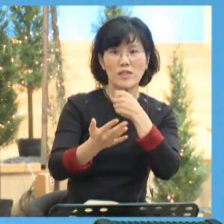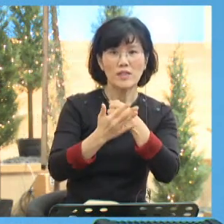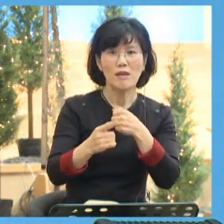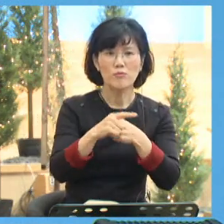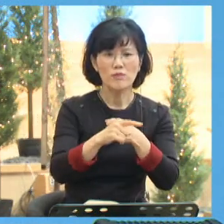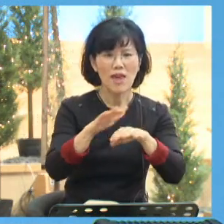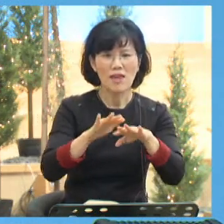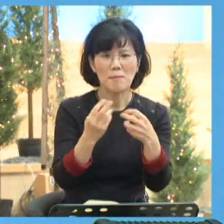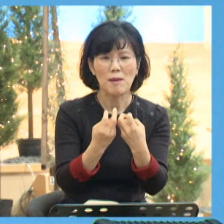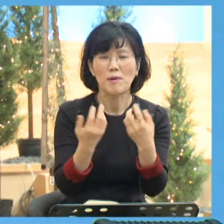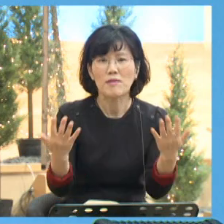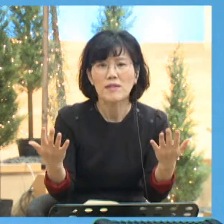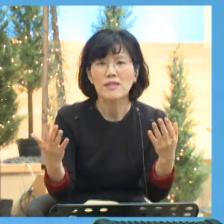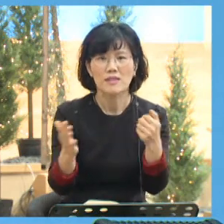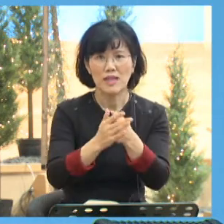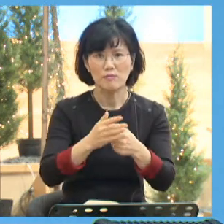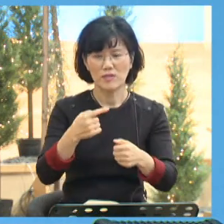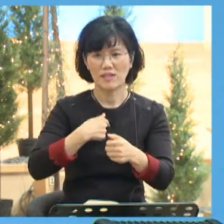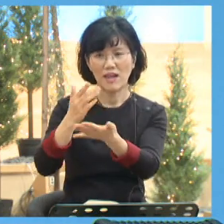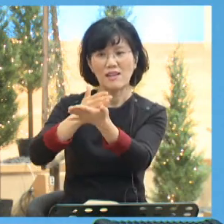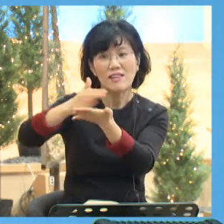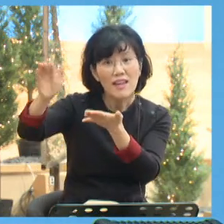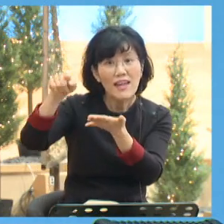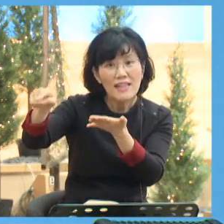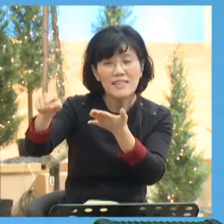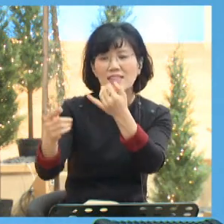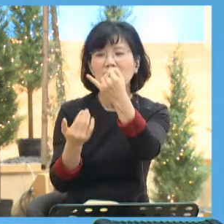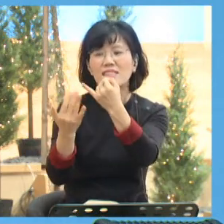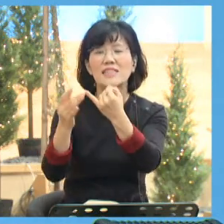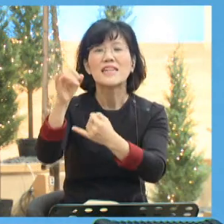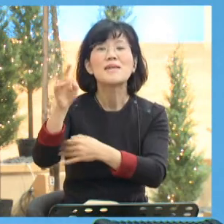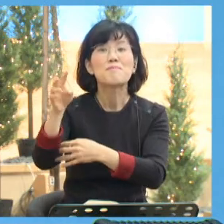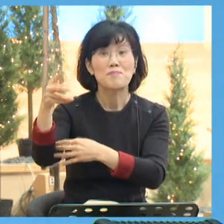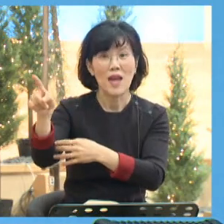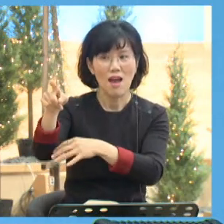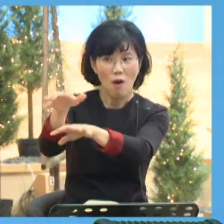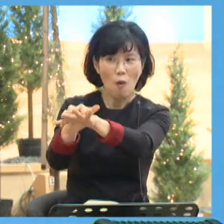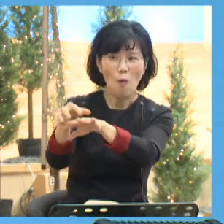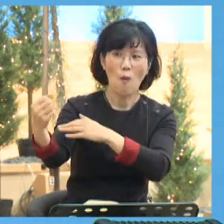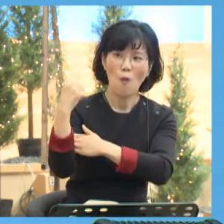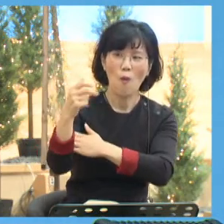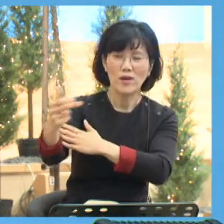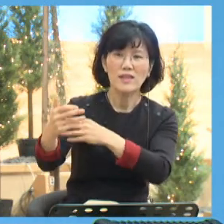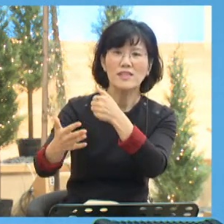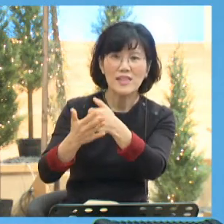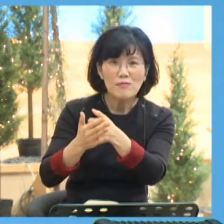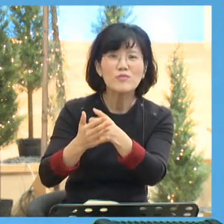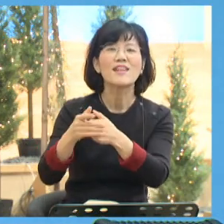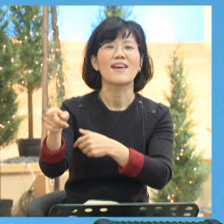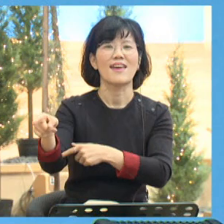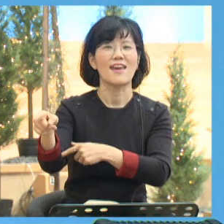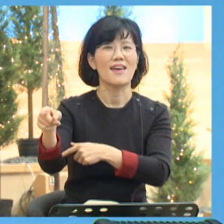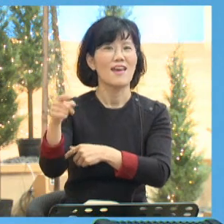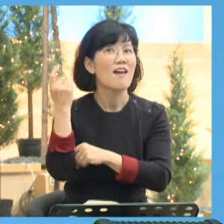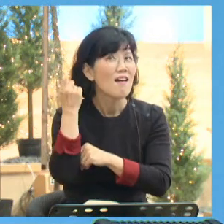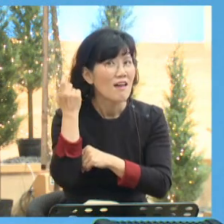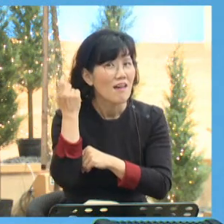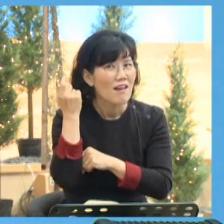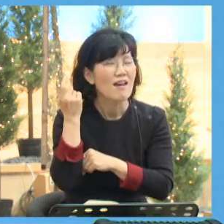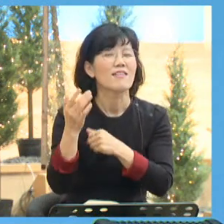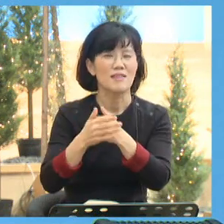대안이 없어 그래서 자신들이 쪼까 냈더니 입다 를 또 조직력 또 있고 하니까 그냥 이 노릇하고 했다 그러니까